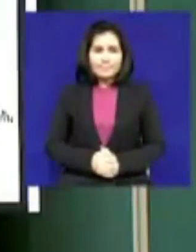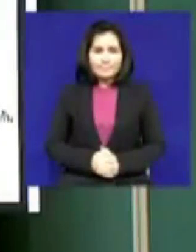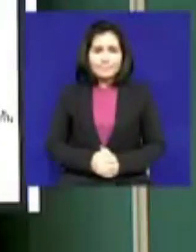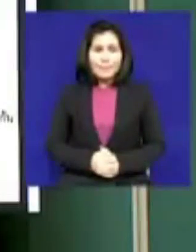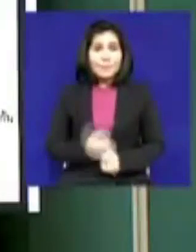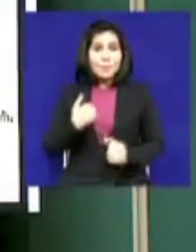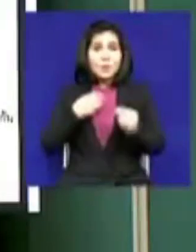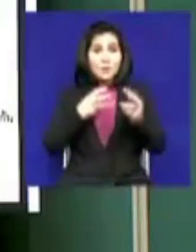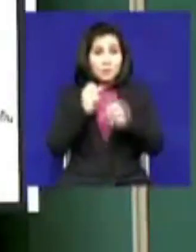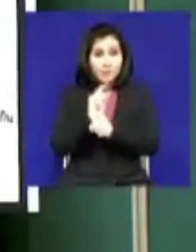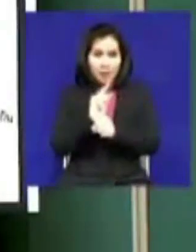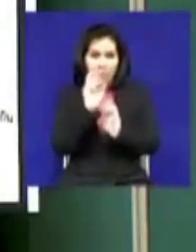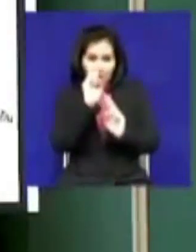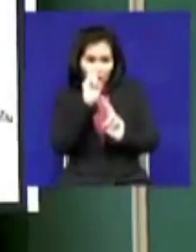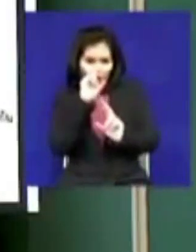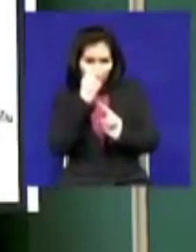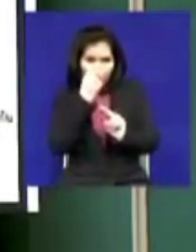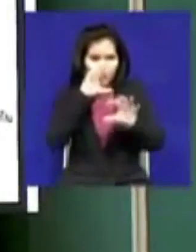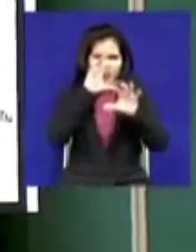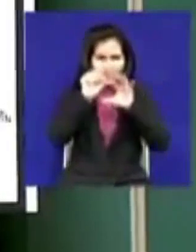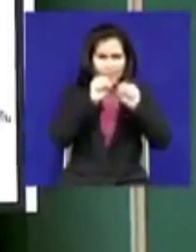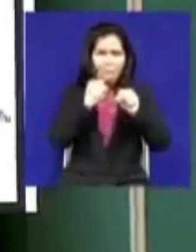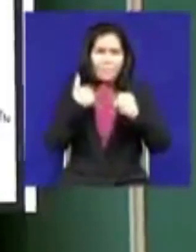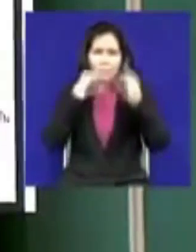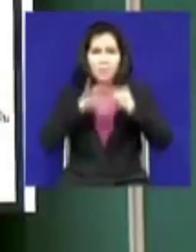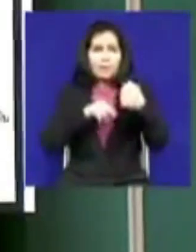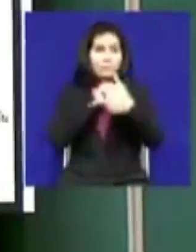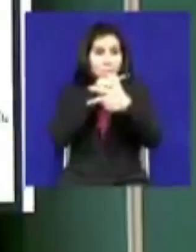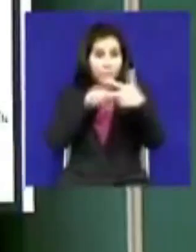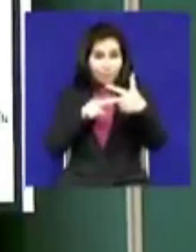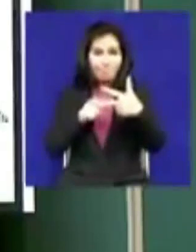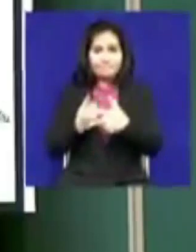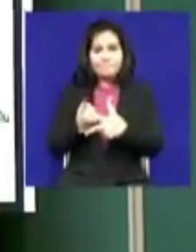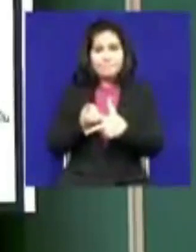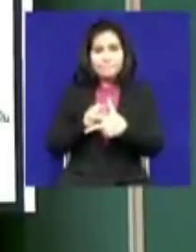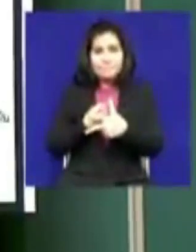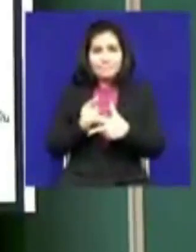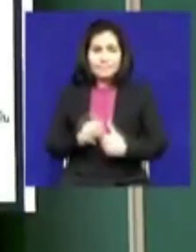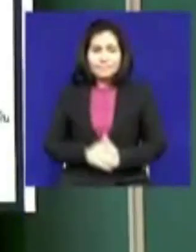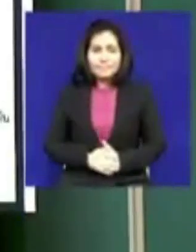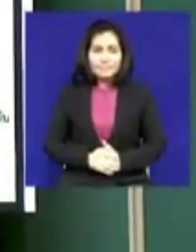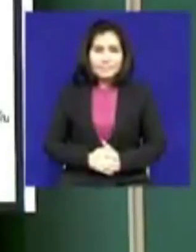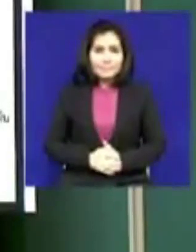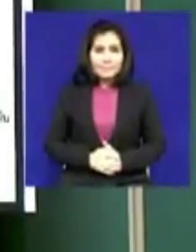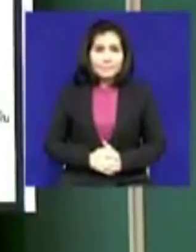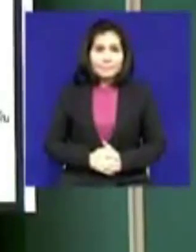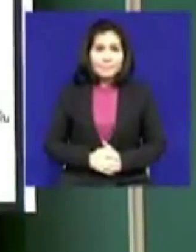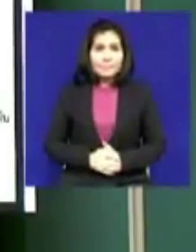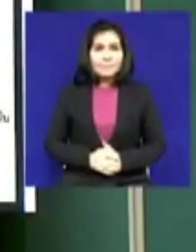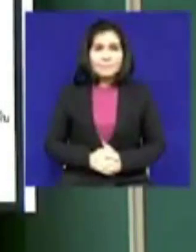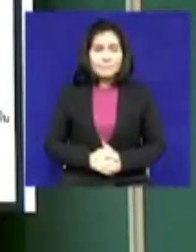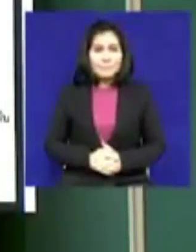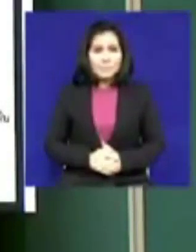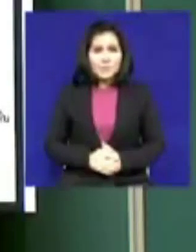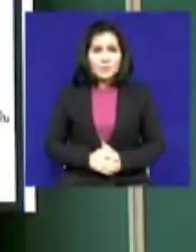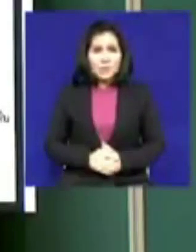เฝ้าระวังนะครับอยู่3จุดด้วยกันจุดที่1นะครับก็คือจุดที่ด่านควบคุม